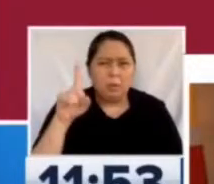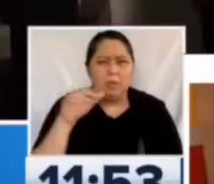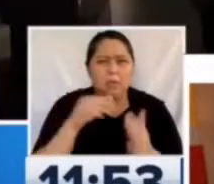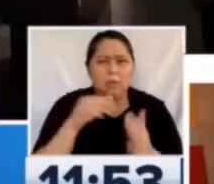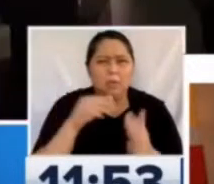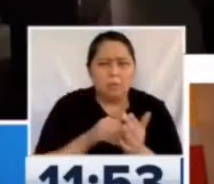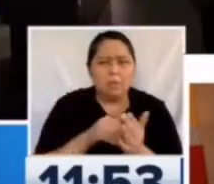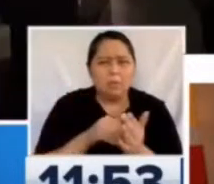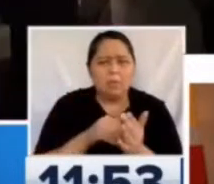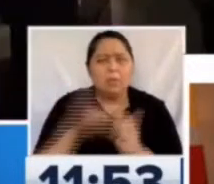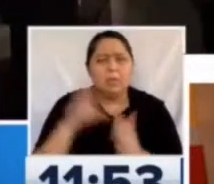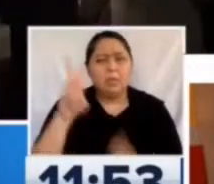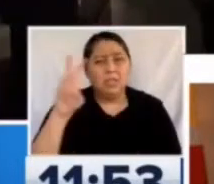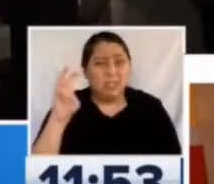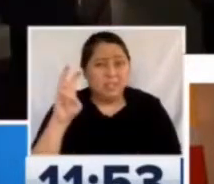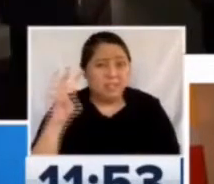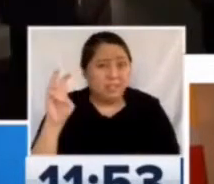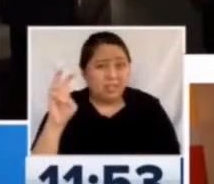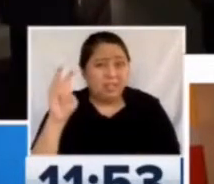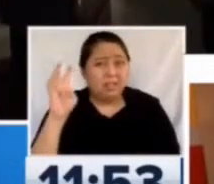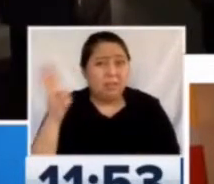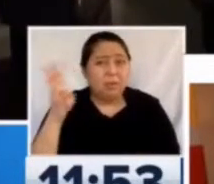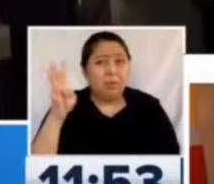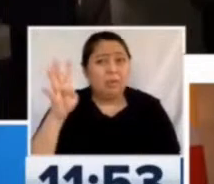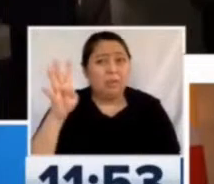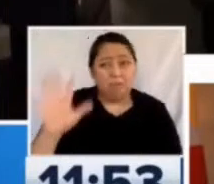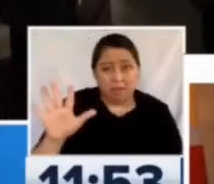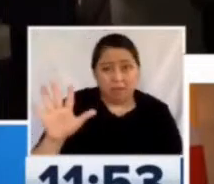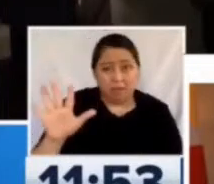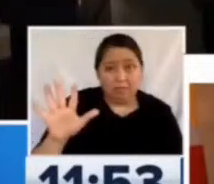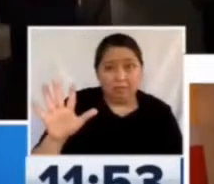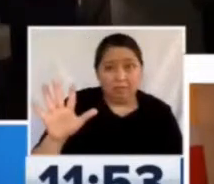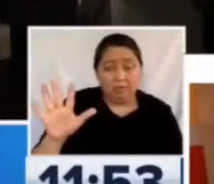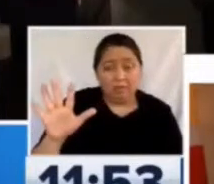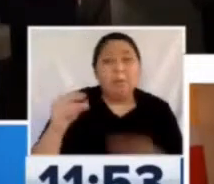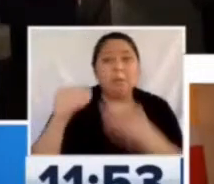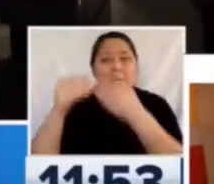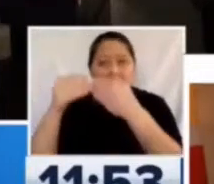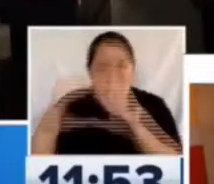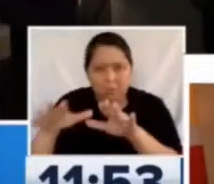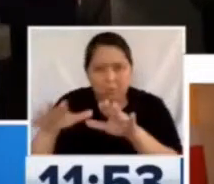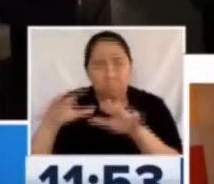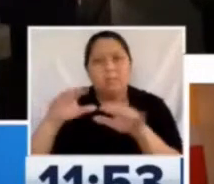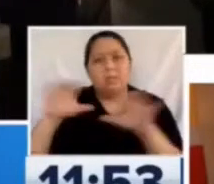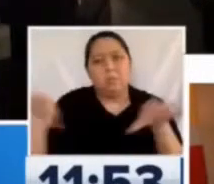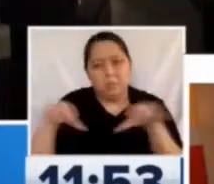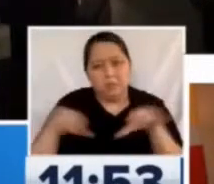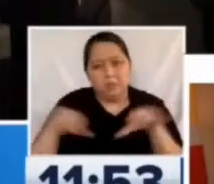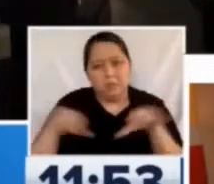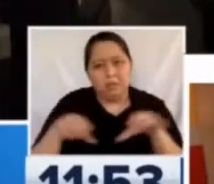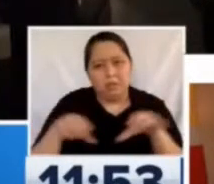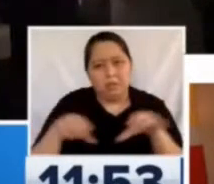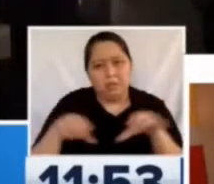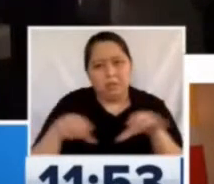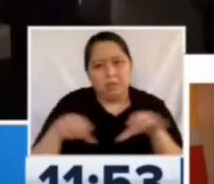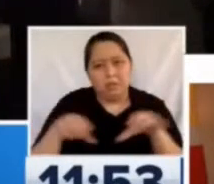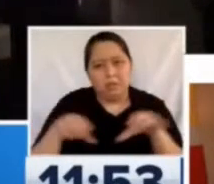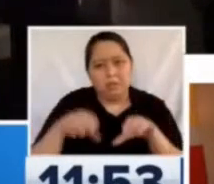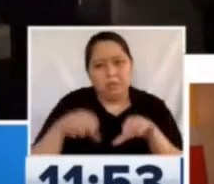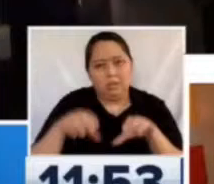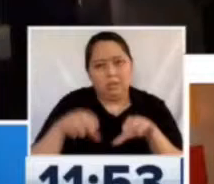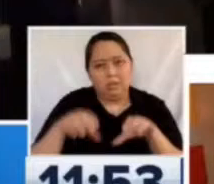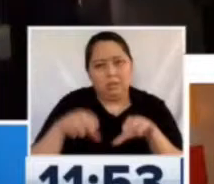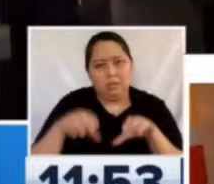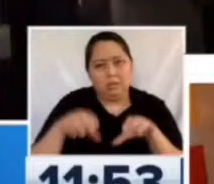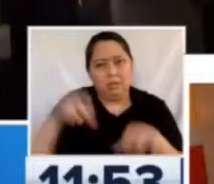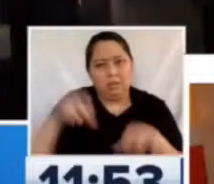Paano po ginugunita ng mga kapatid nating Muslim ang buwan ng Ramadan dyan po sa Qatar ngayong may